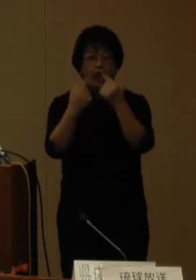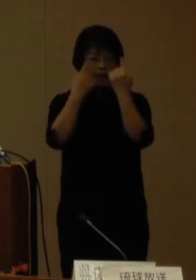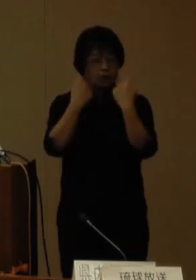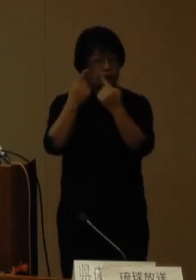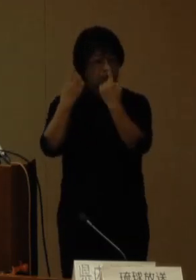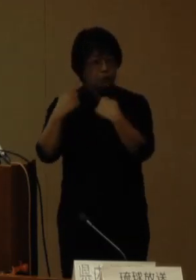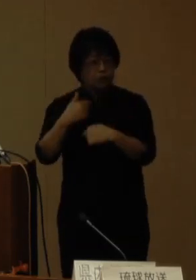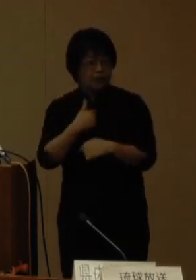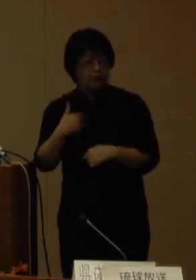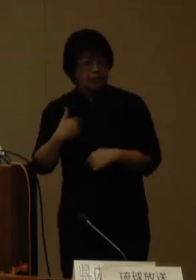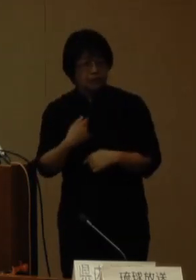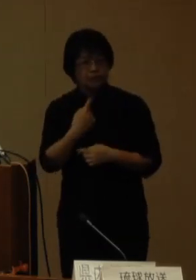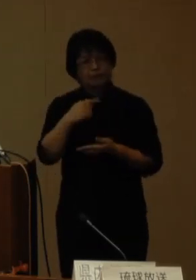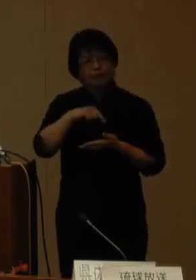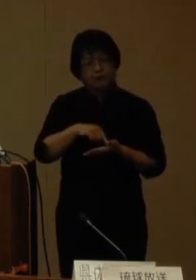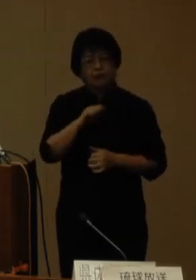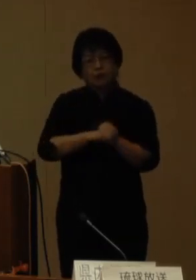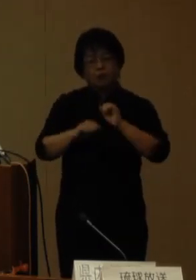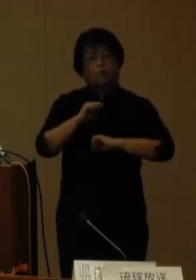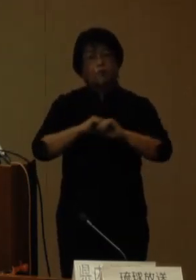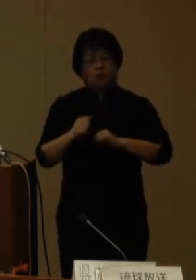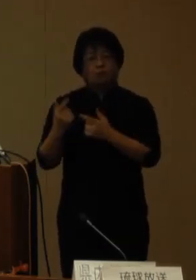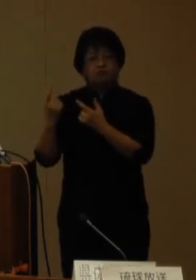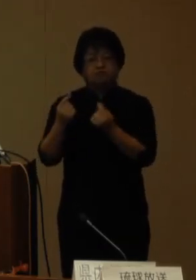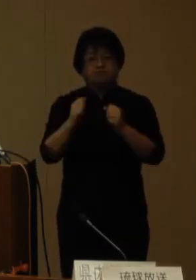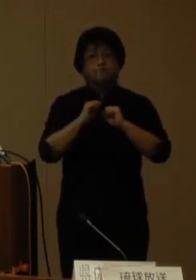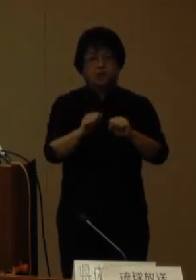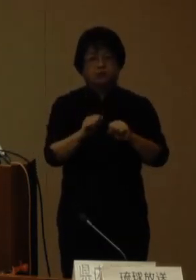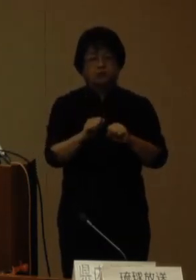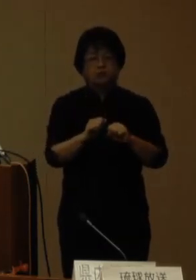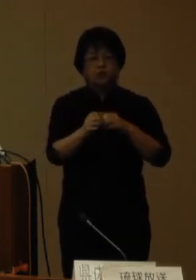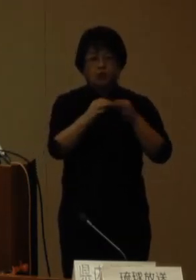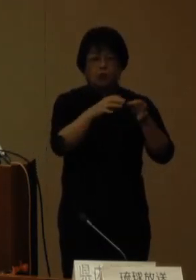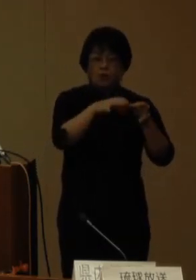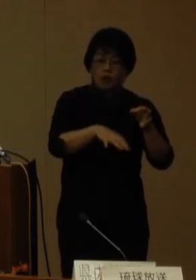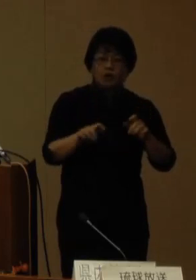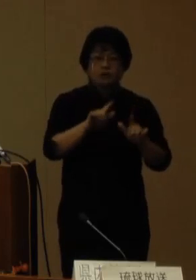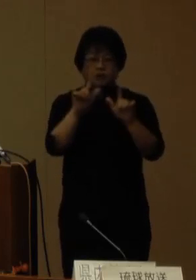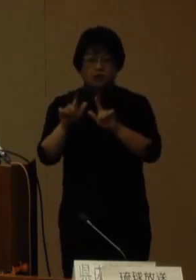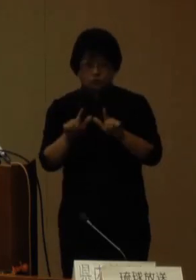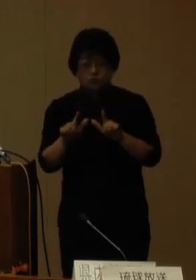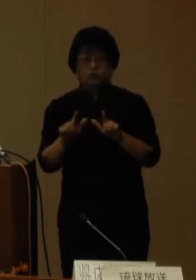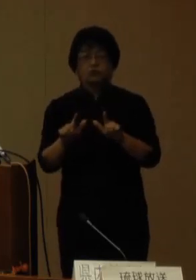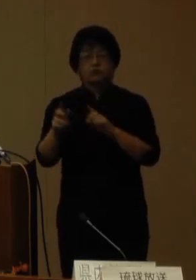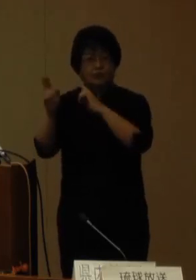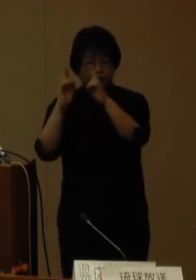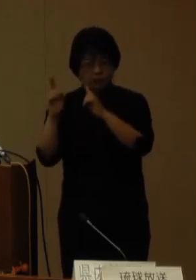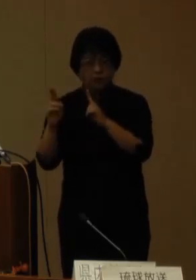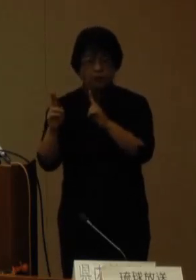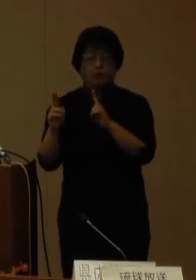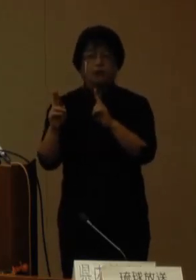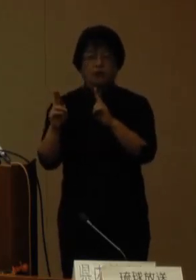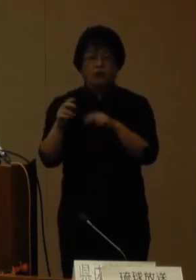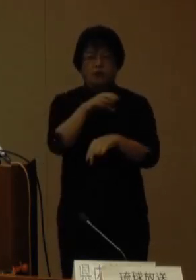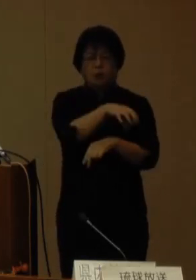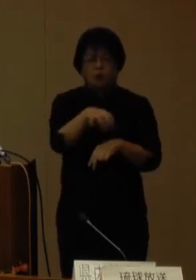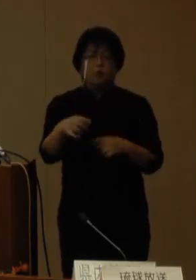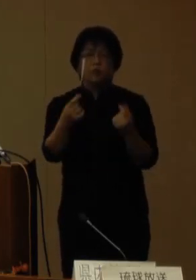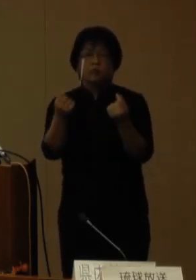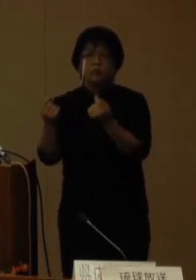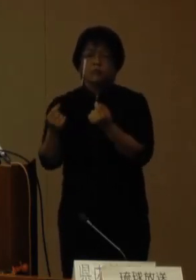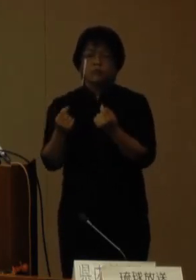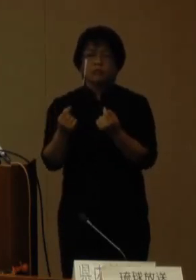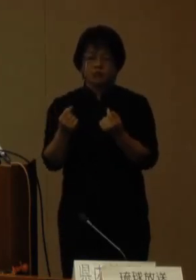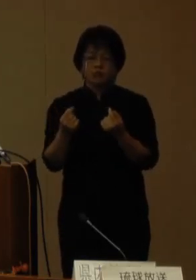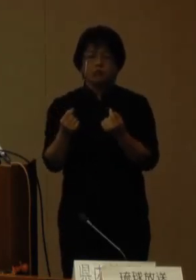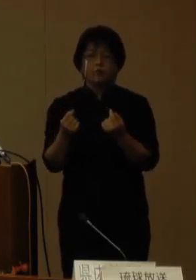簡単な行動を徹底することなんです。お店でも生活でも会社でもどこでもそうなんですね。です